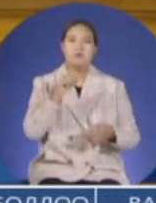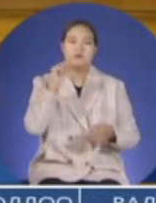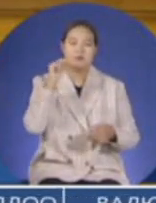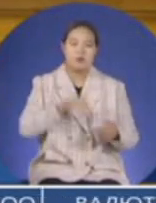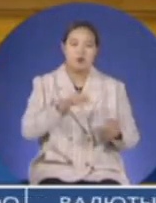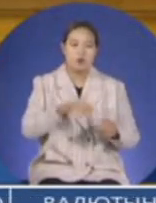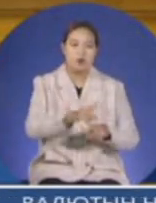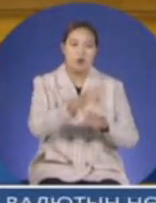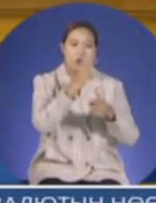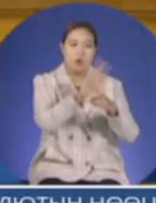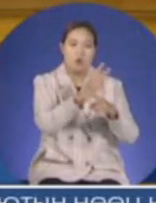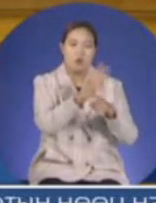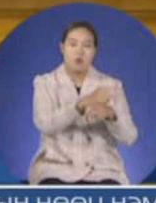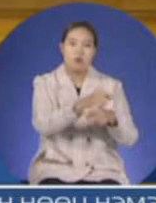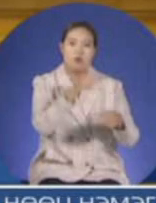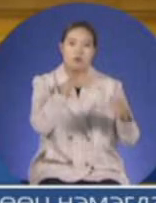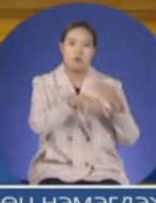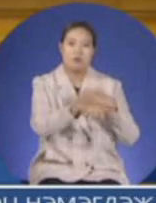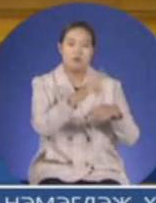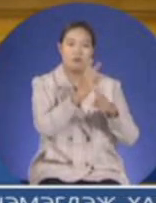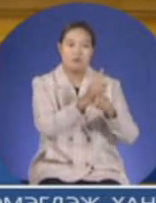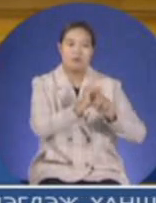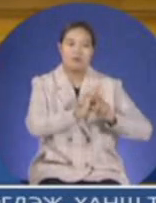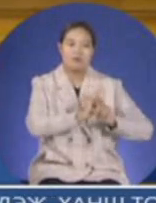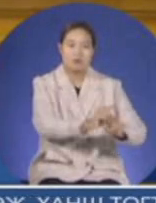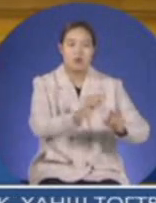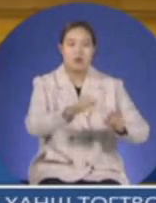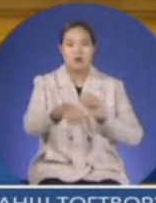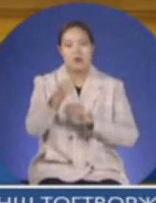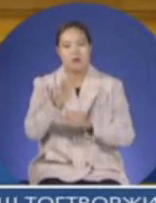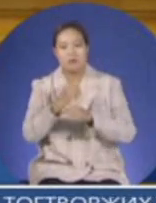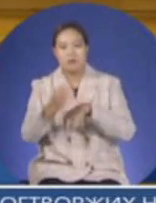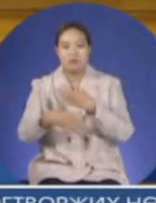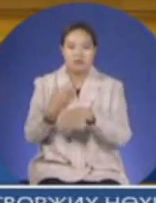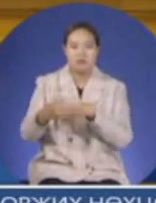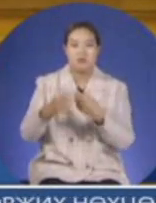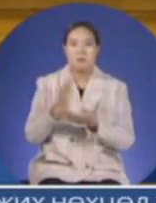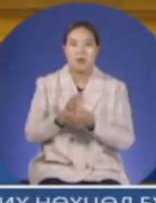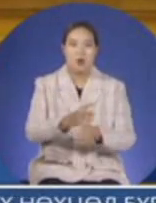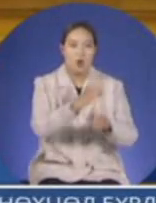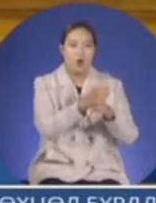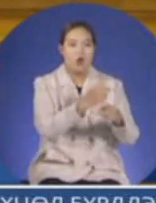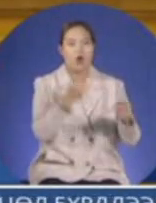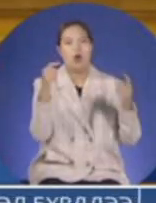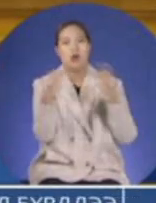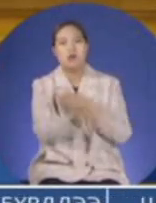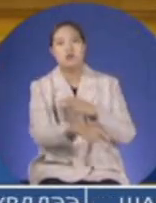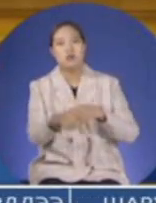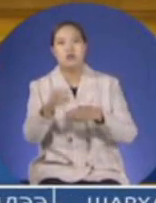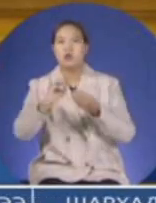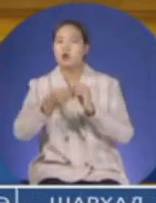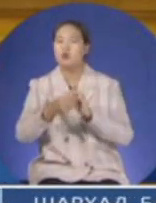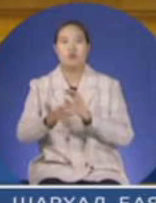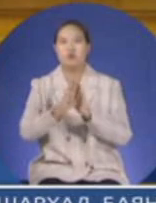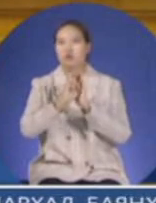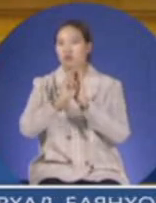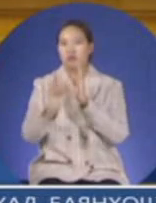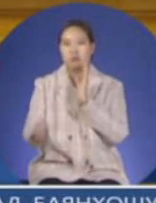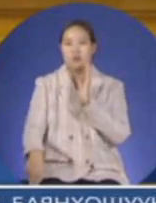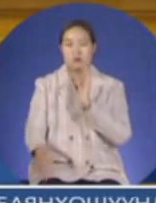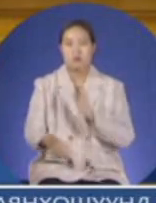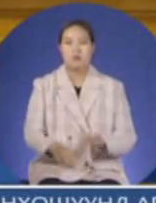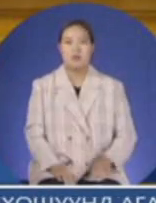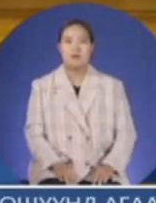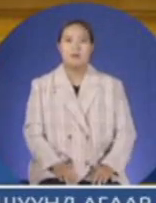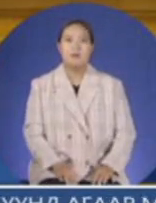байгаа хууль ийм. Энэ хуулийн дагуу бид нар үйл ажиллагаагаа явуулах, хуулиас гажуу үйл ажиллагаа явуулах боломж байдаггүй. Байдаг.